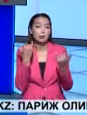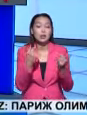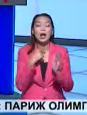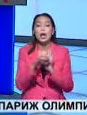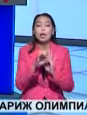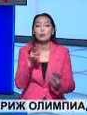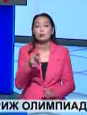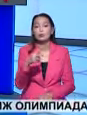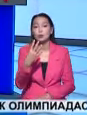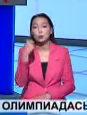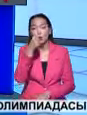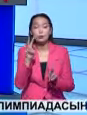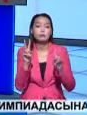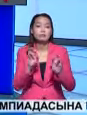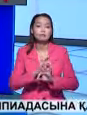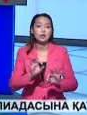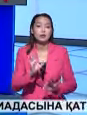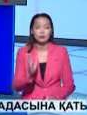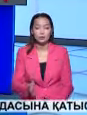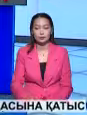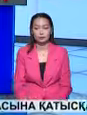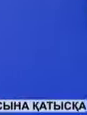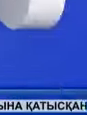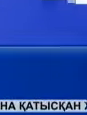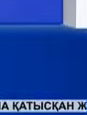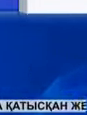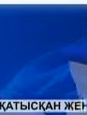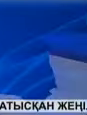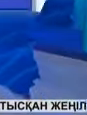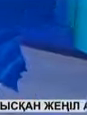Оралбек референдум 2024 айдарында тарқатады.